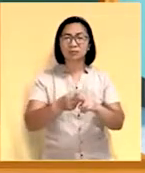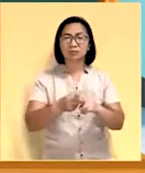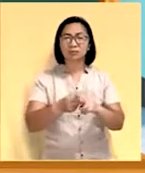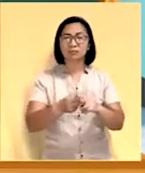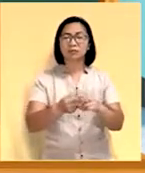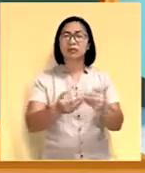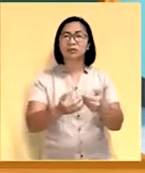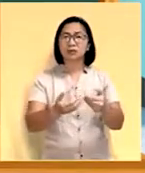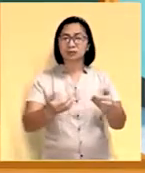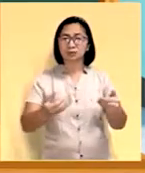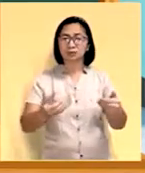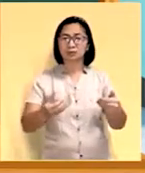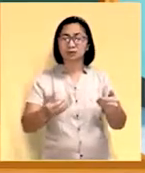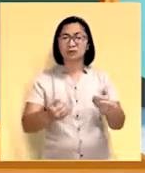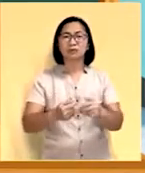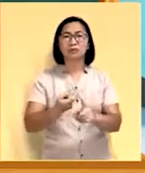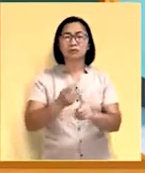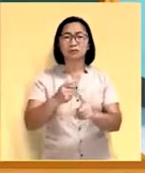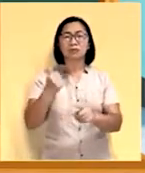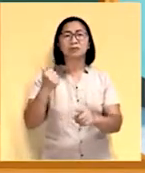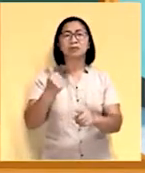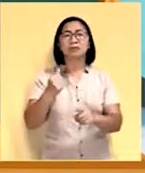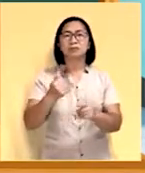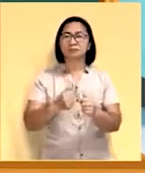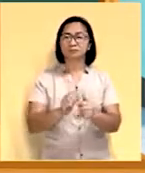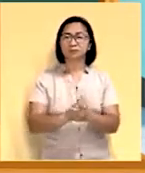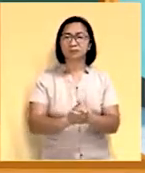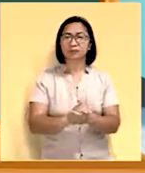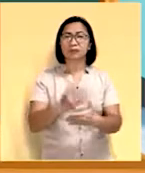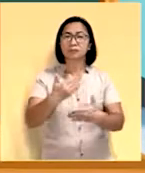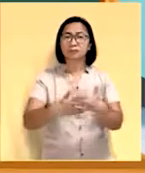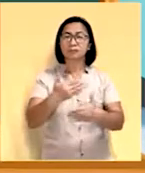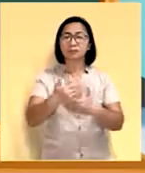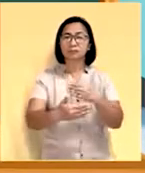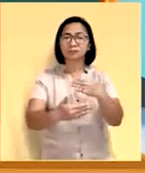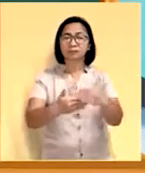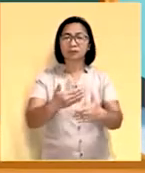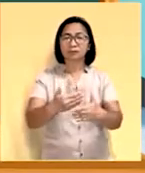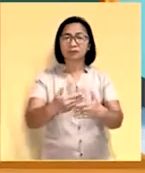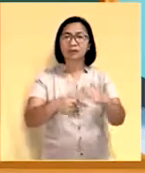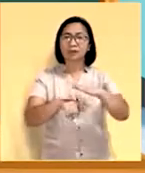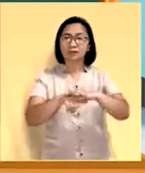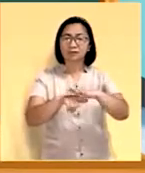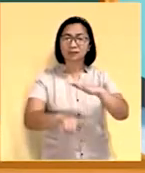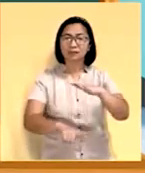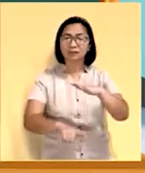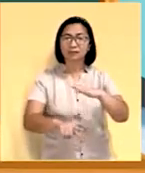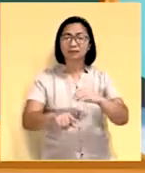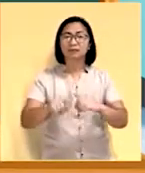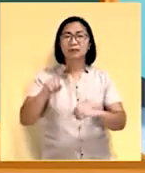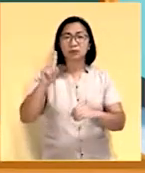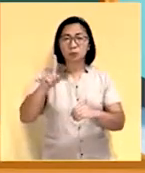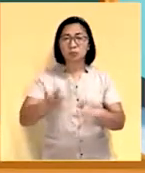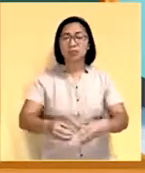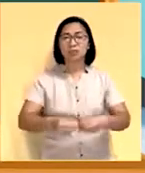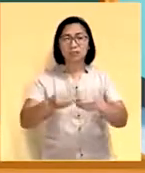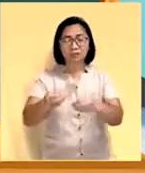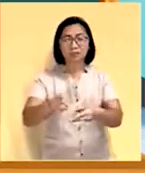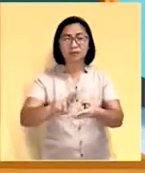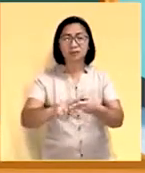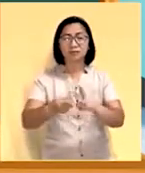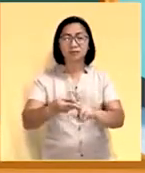from another. Ito ay isang proseso kung saan binabawas ang isang